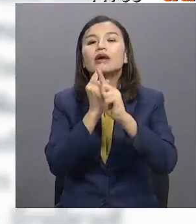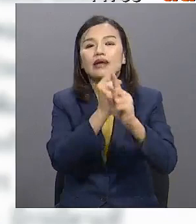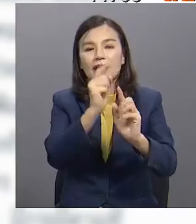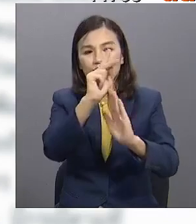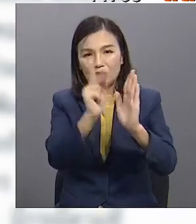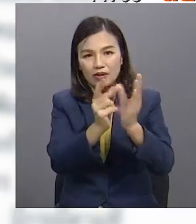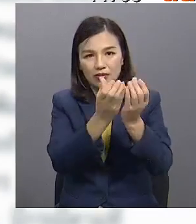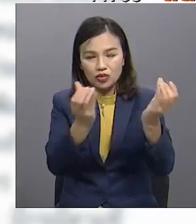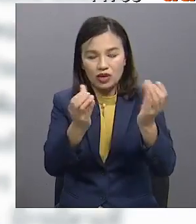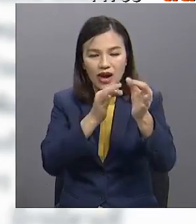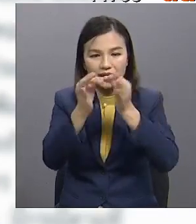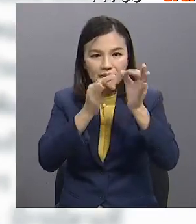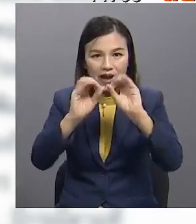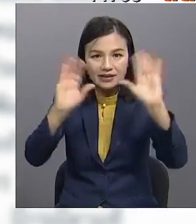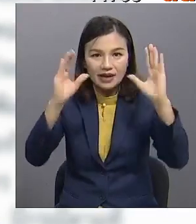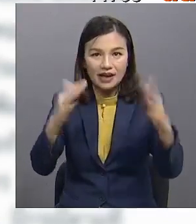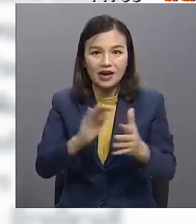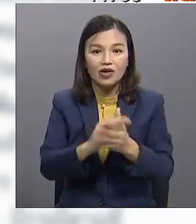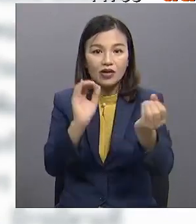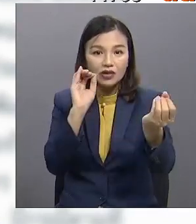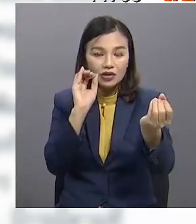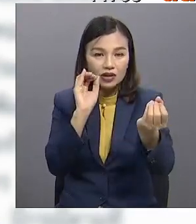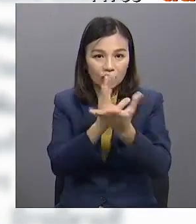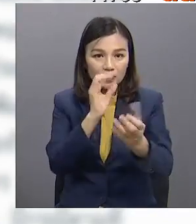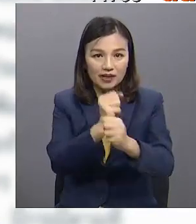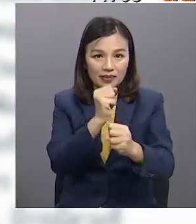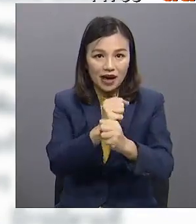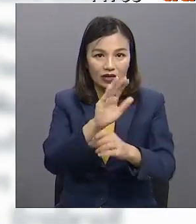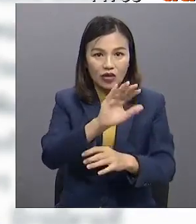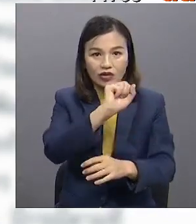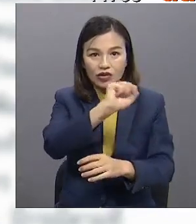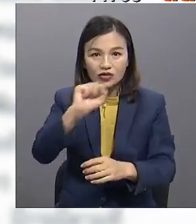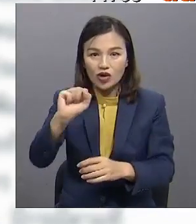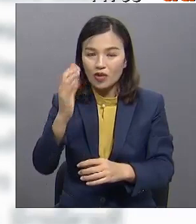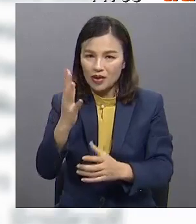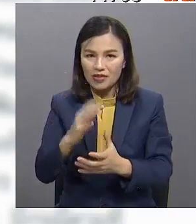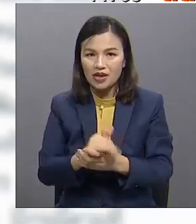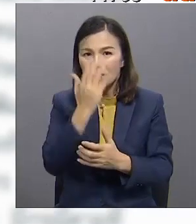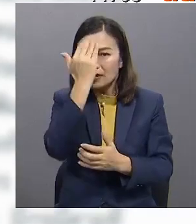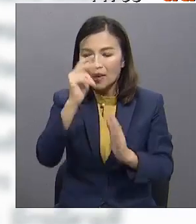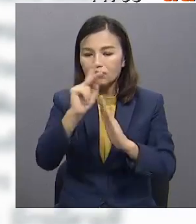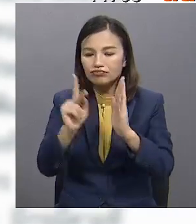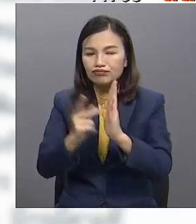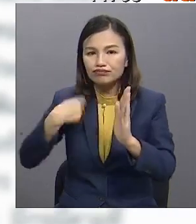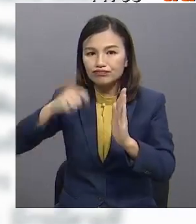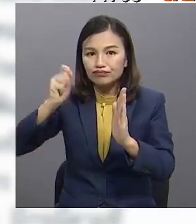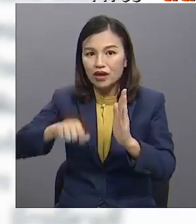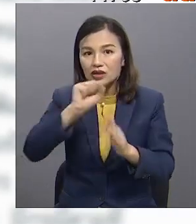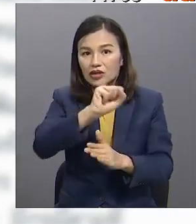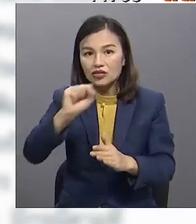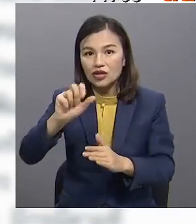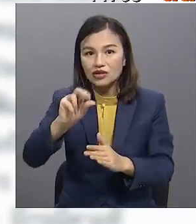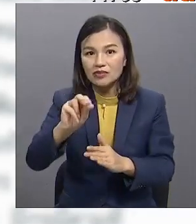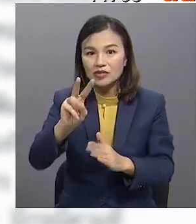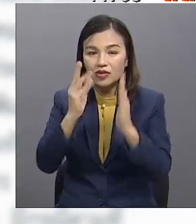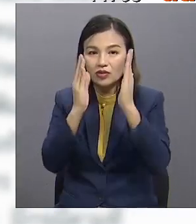ผลชัดเจนแล้วจึงไม่กระทบต่อการปฏิบัติหน้าที่ของสภาผู้แทนราษฎรเพราะศาลไม่ได้สั่งให้ส.ส.ทั้ง32คนหยุ